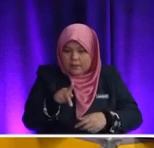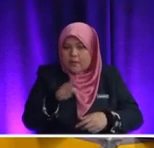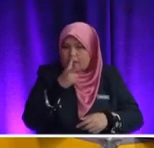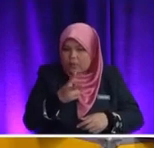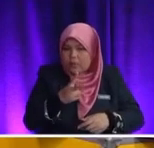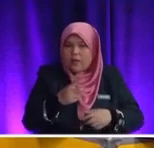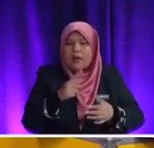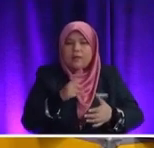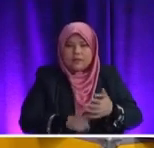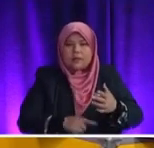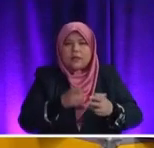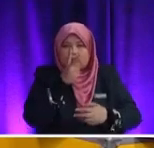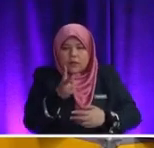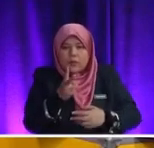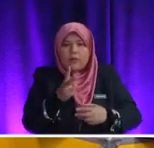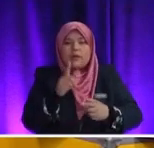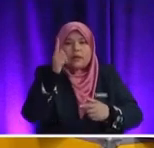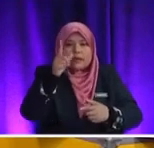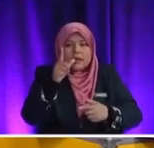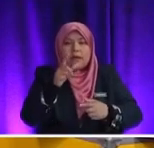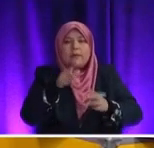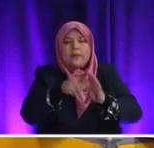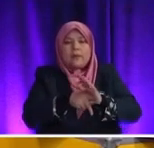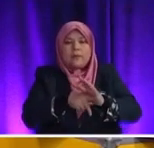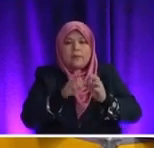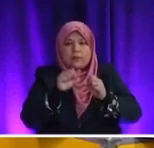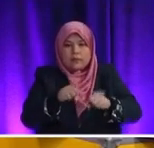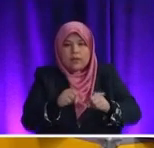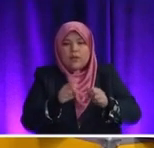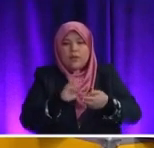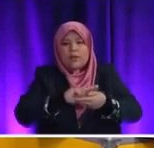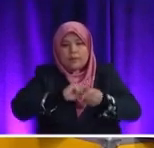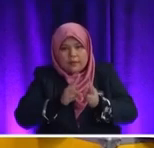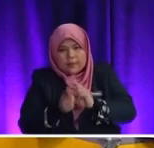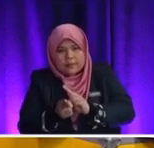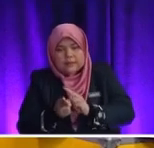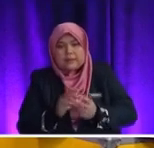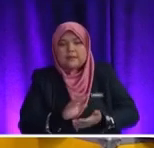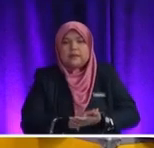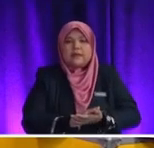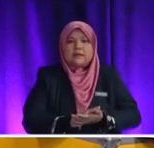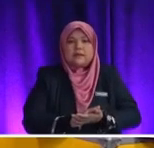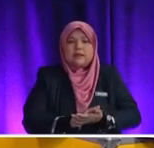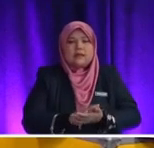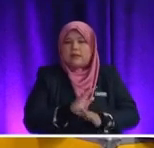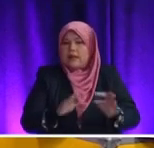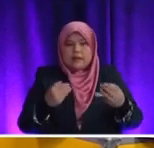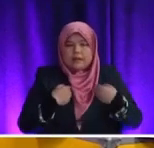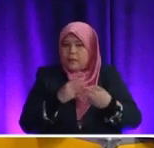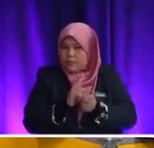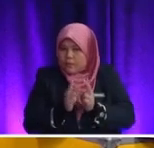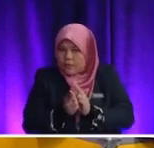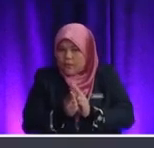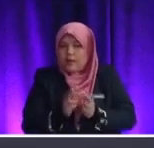apa yang kita lihat adalah pembeli ubah yang di bergerak balas tadi bisa nyentuh dengan emitted ada perubahan itu